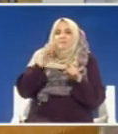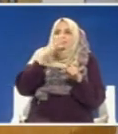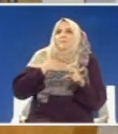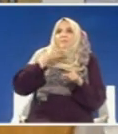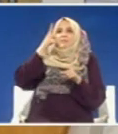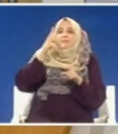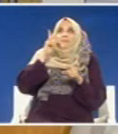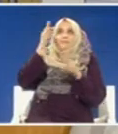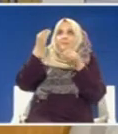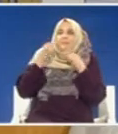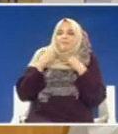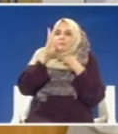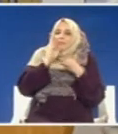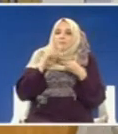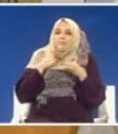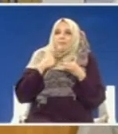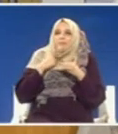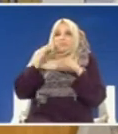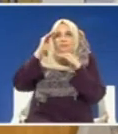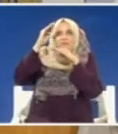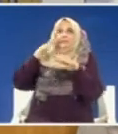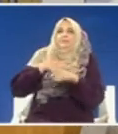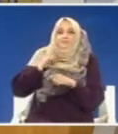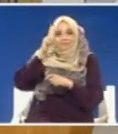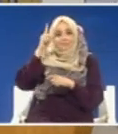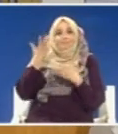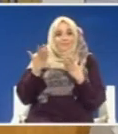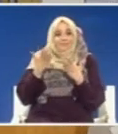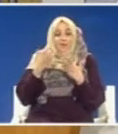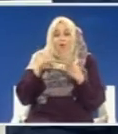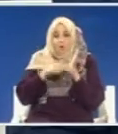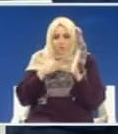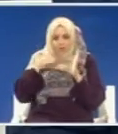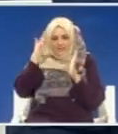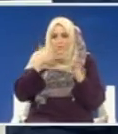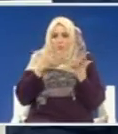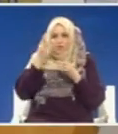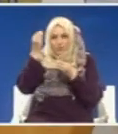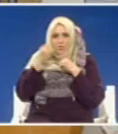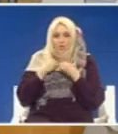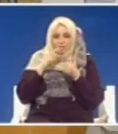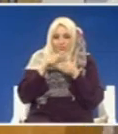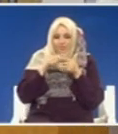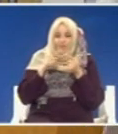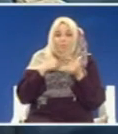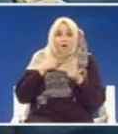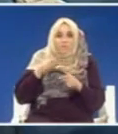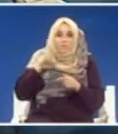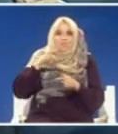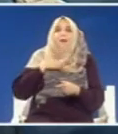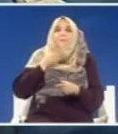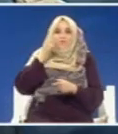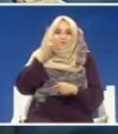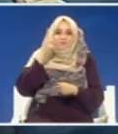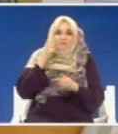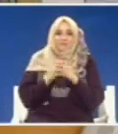وربه. تتعرف إلى ما مواطن الإحسان من الله تعالى حتى يزداد حبك له.